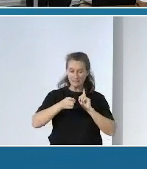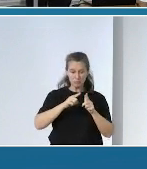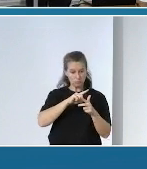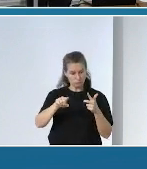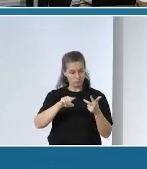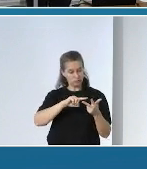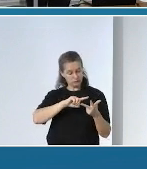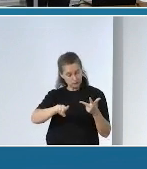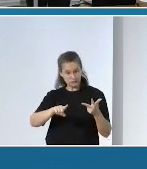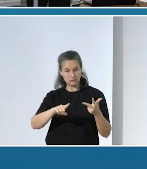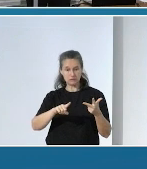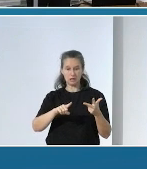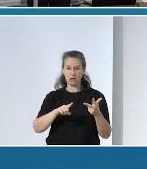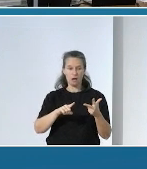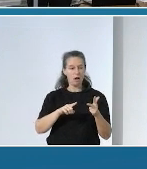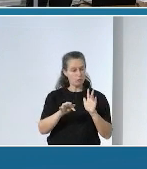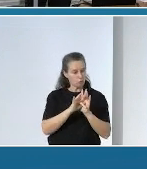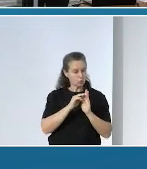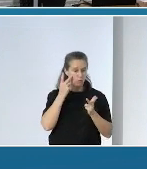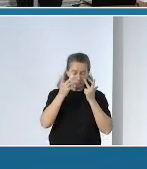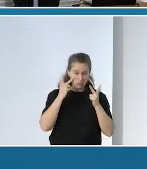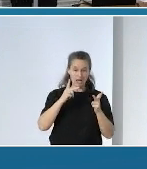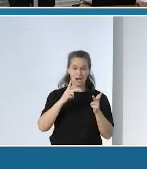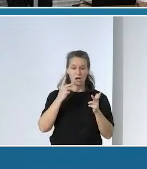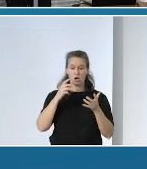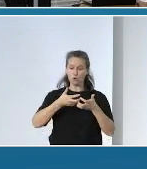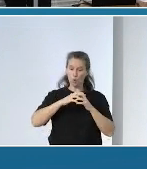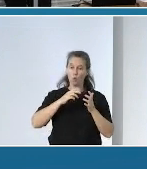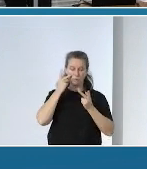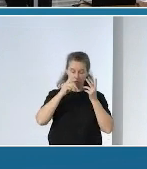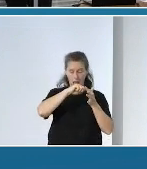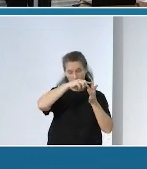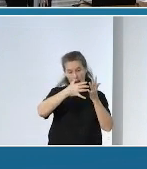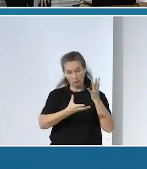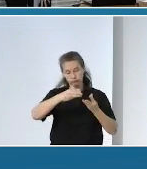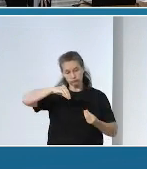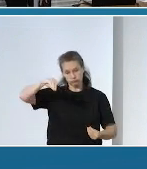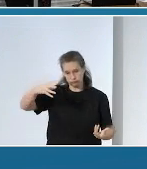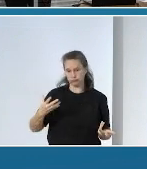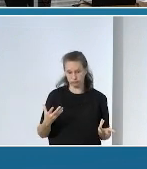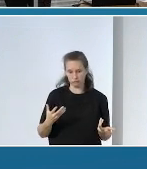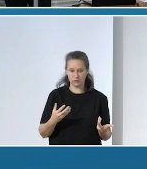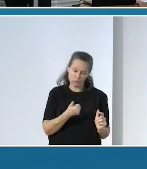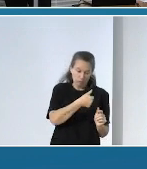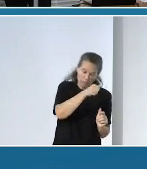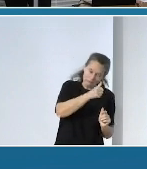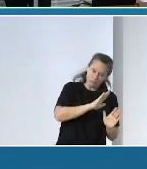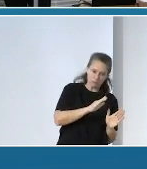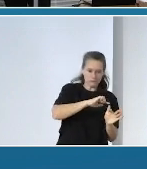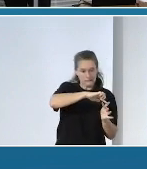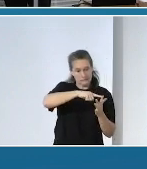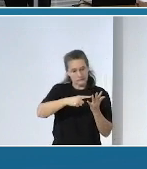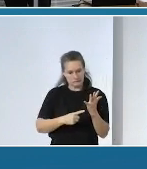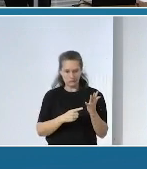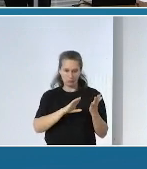atteinte des fonctions visuelles, neurovisuelles, enfin bon. C'est pas